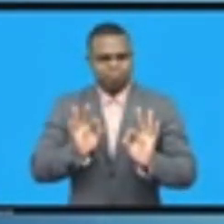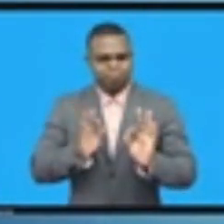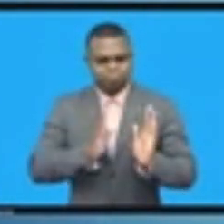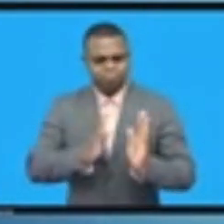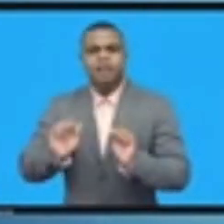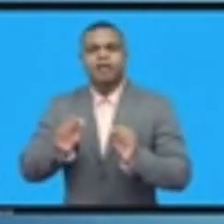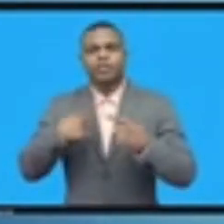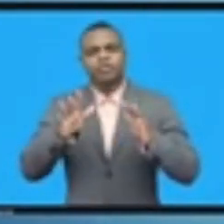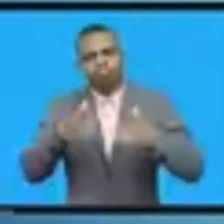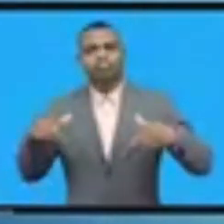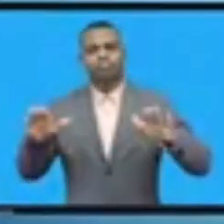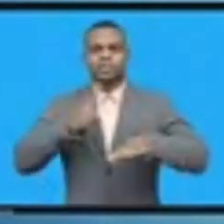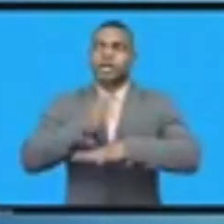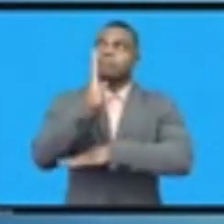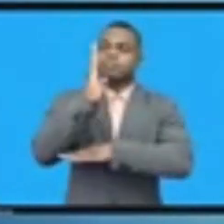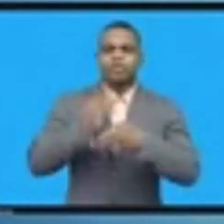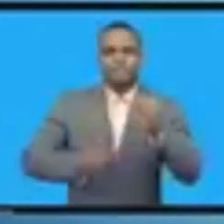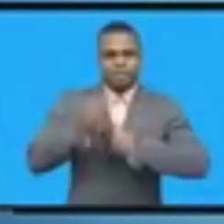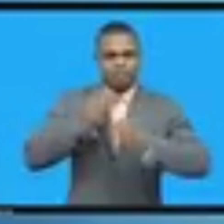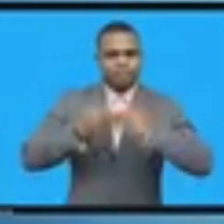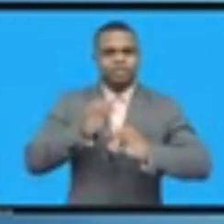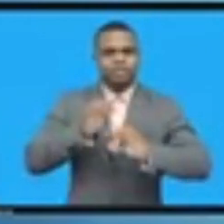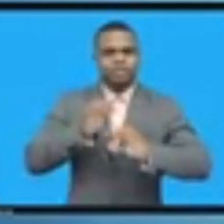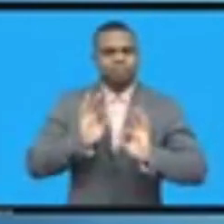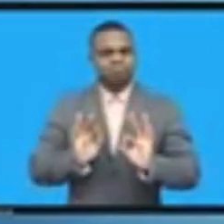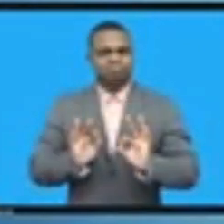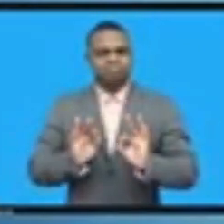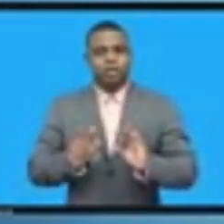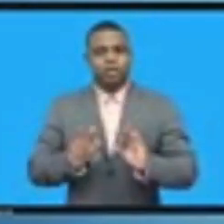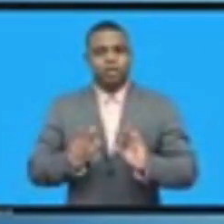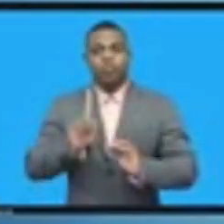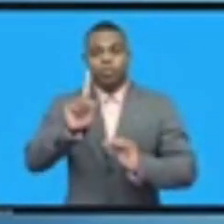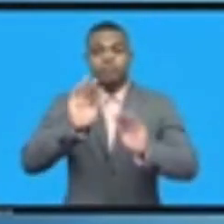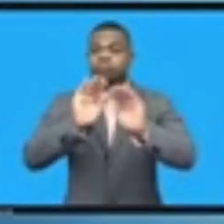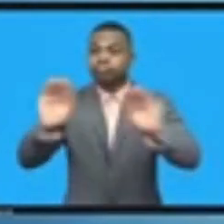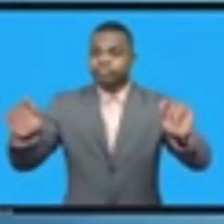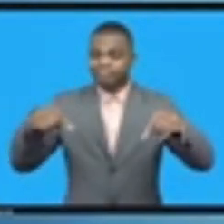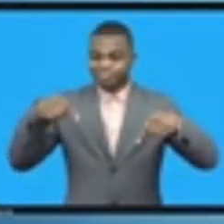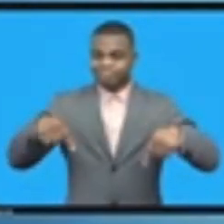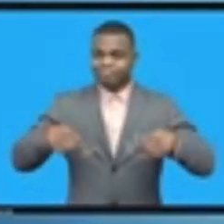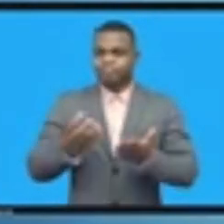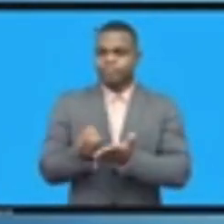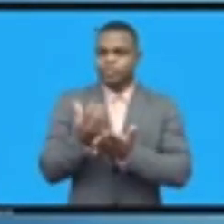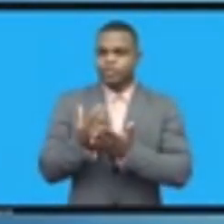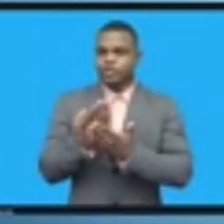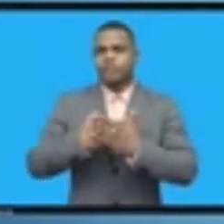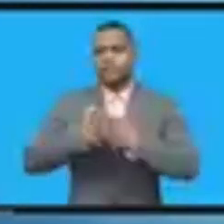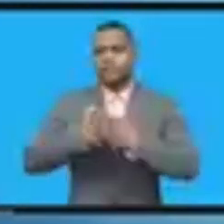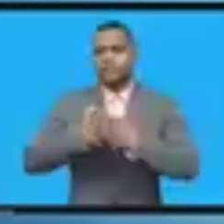我们有一个张贴版，大家可以去